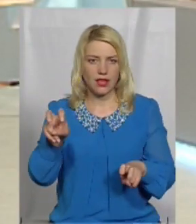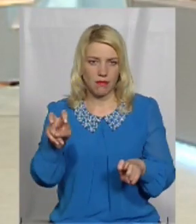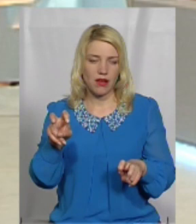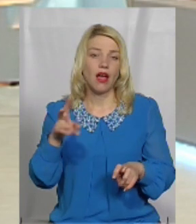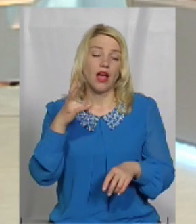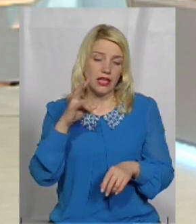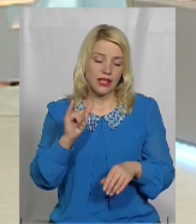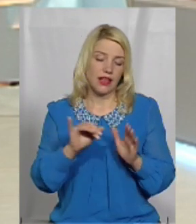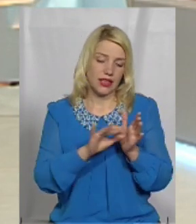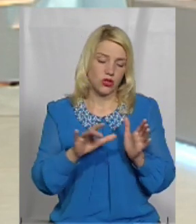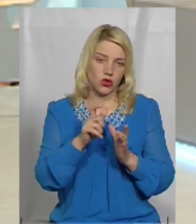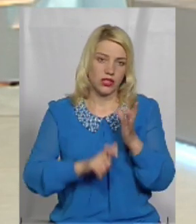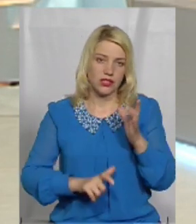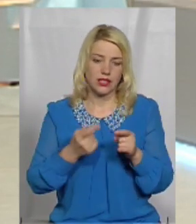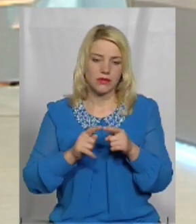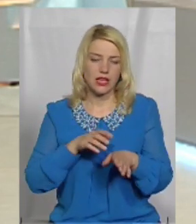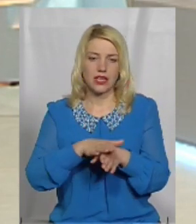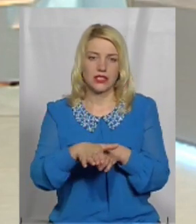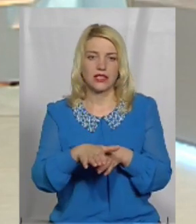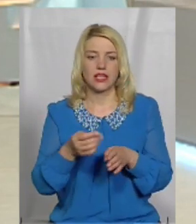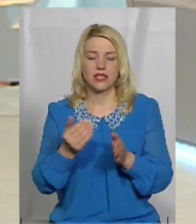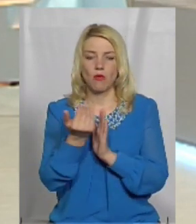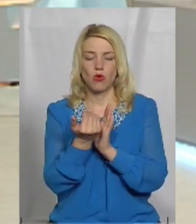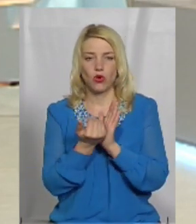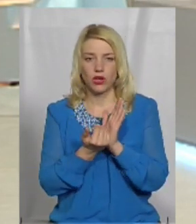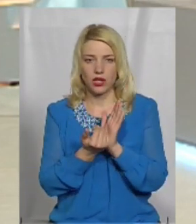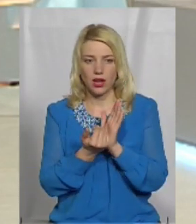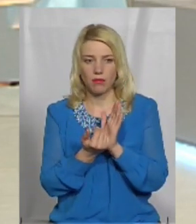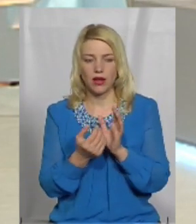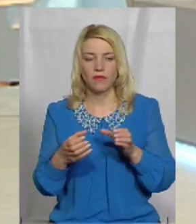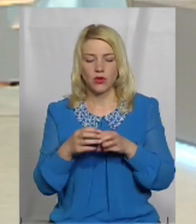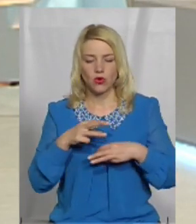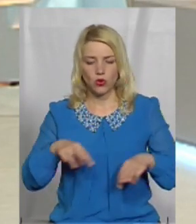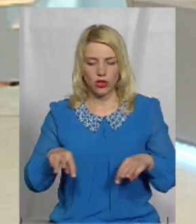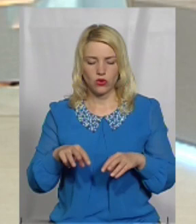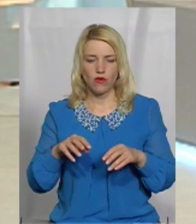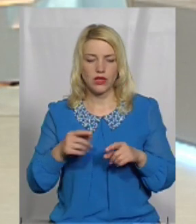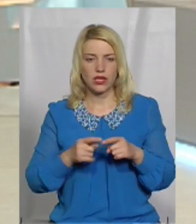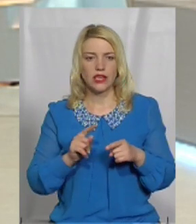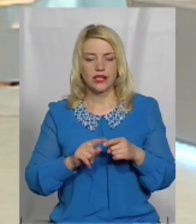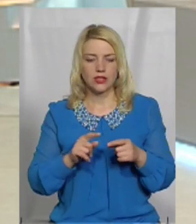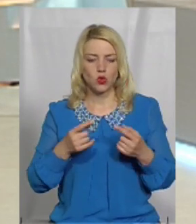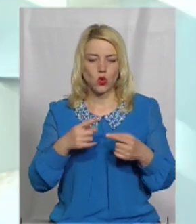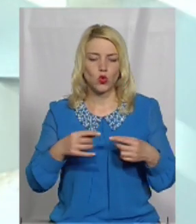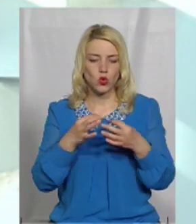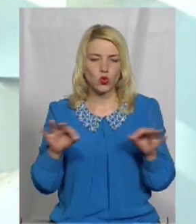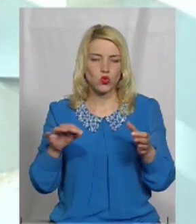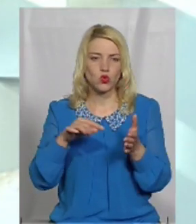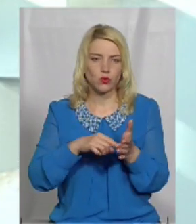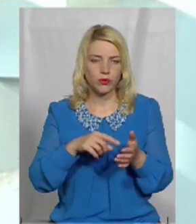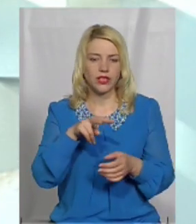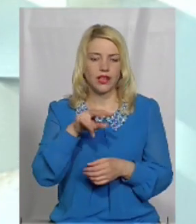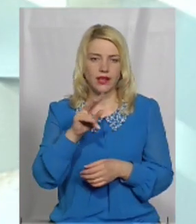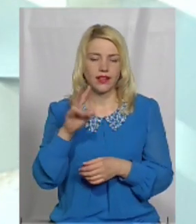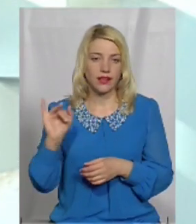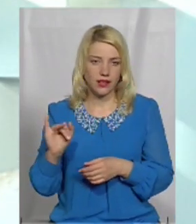просто «Електронний рецепт» – це є реалізація програми, урядової програми «Доступні ліки». В зв'язку з тим,